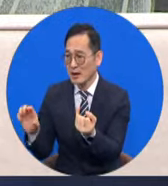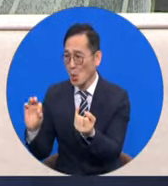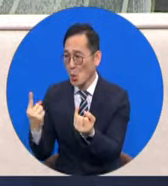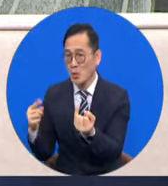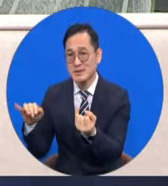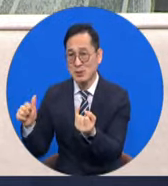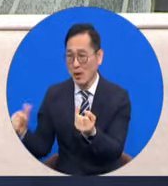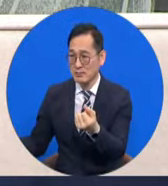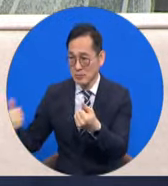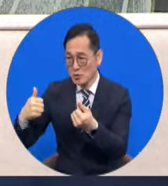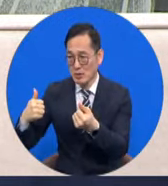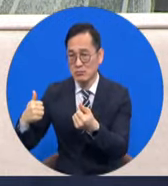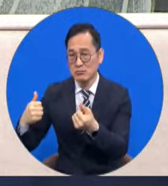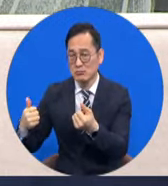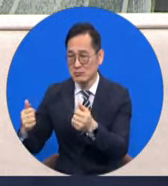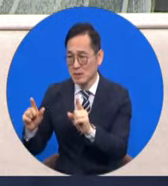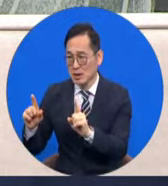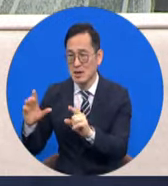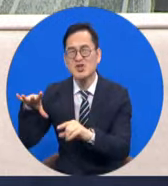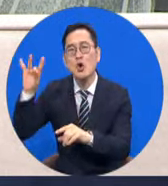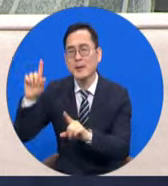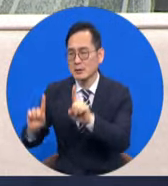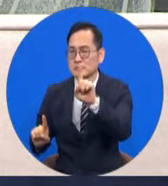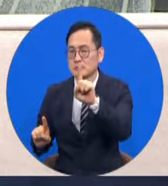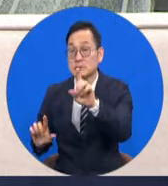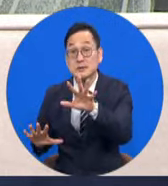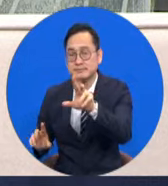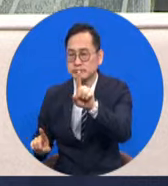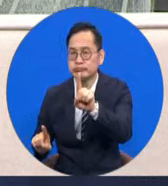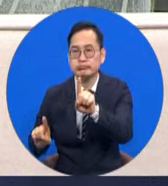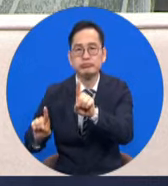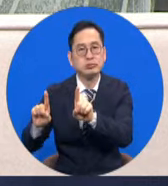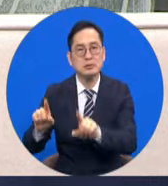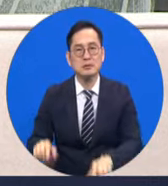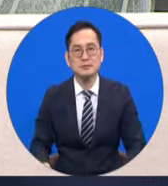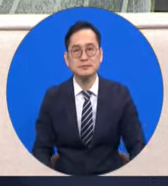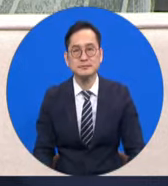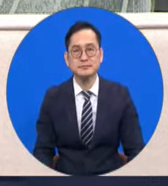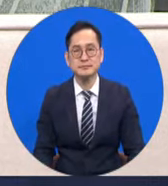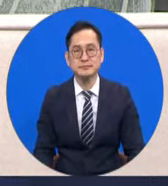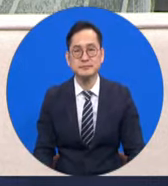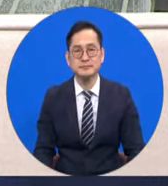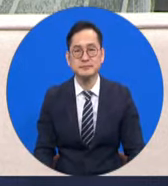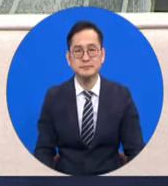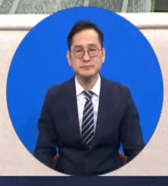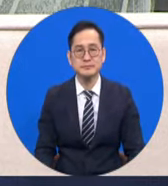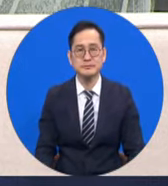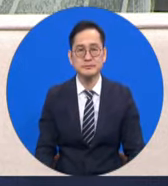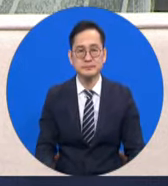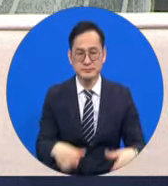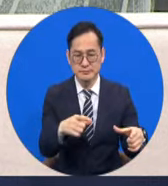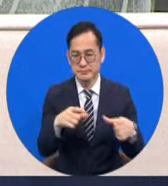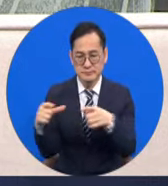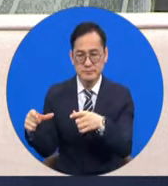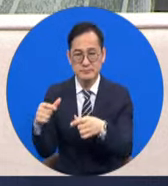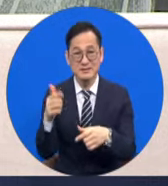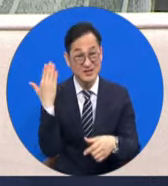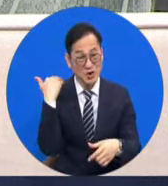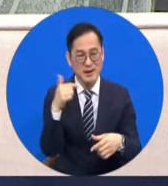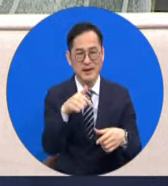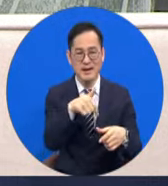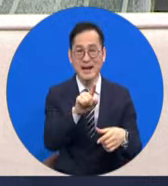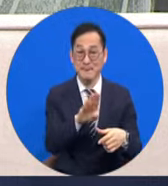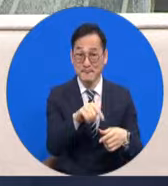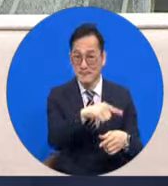따라오고 있기 때문에 서로 사정이 좀 다릅니다. 그렇군요. 또 하나는 갑을 지역이 옛날에는 갑 지역이 국민의힘에